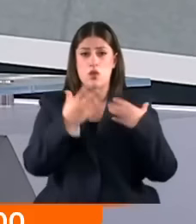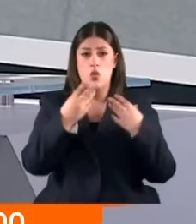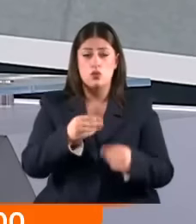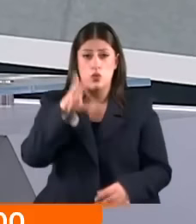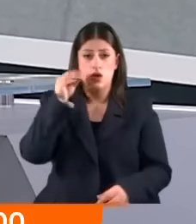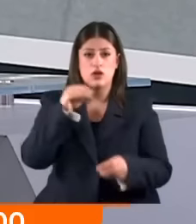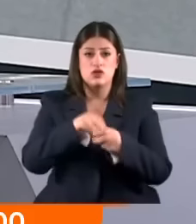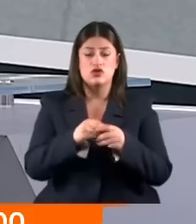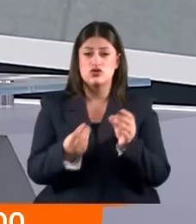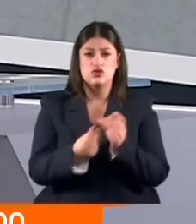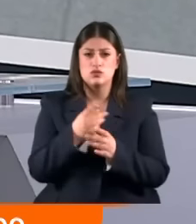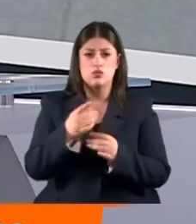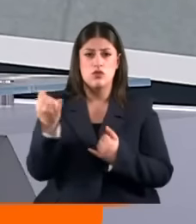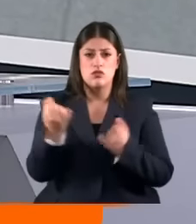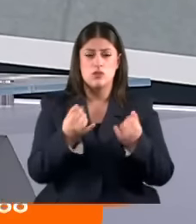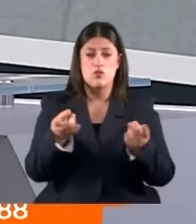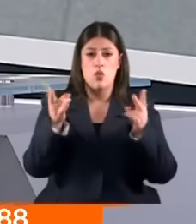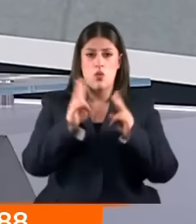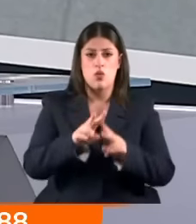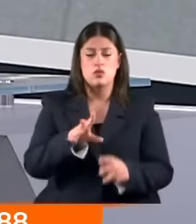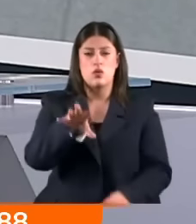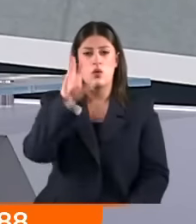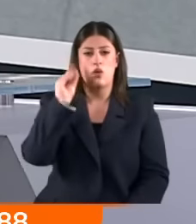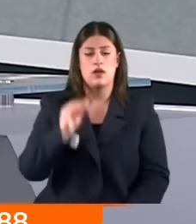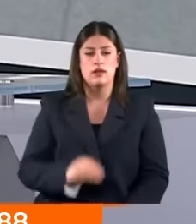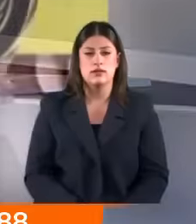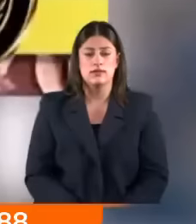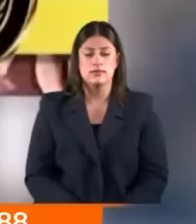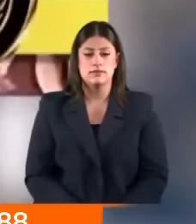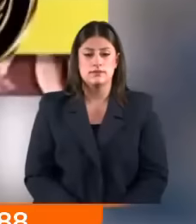çıkan tartışmada öldürüldüğü ortaya çıktı.